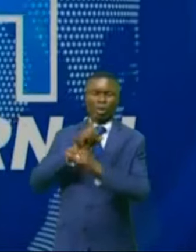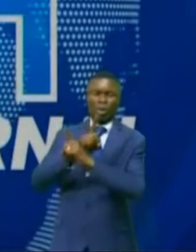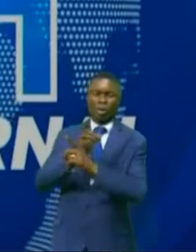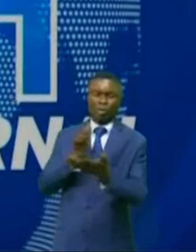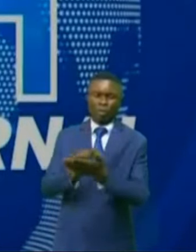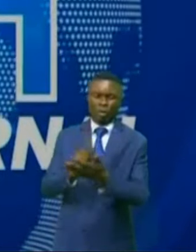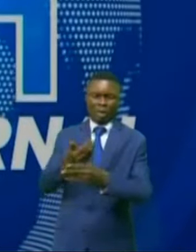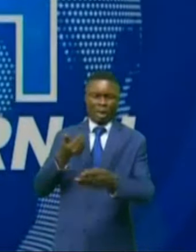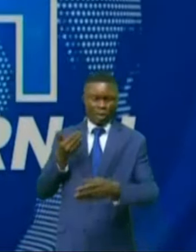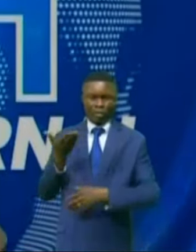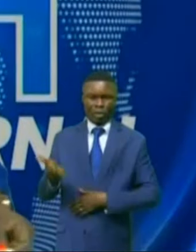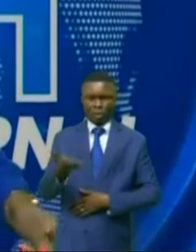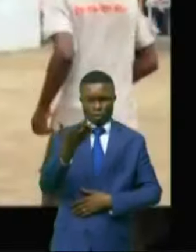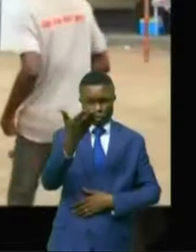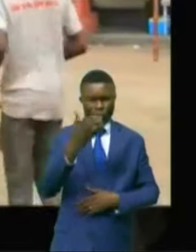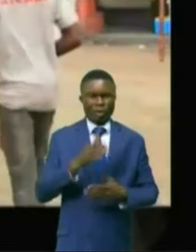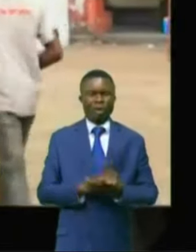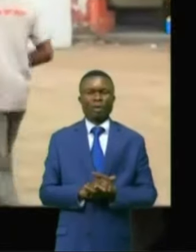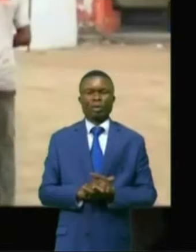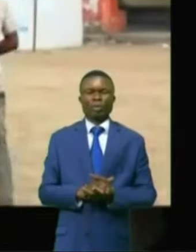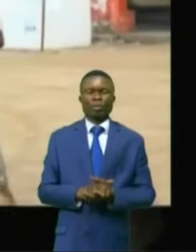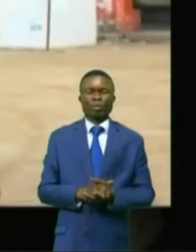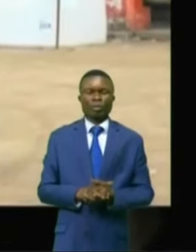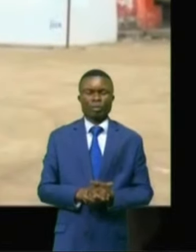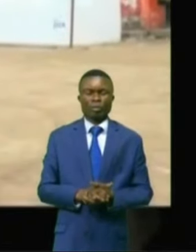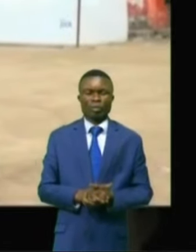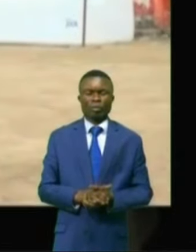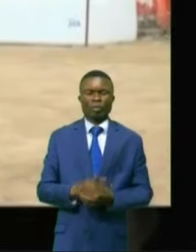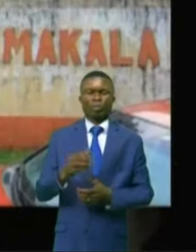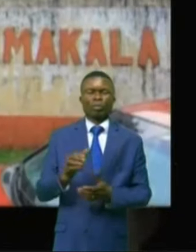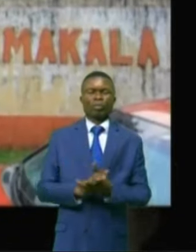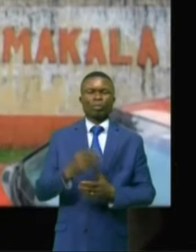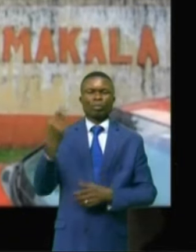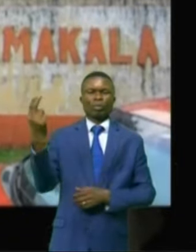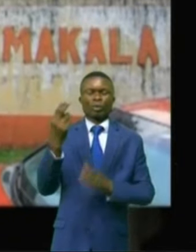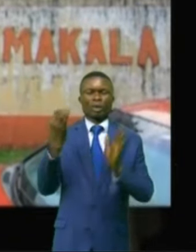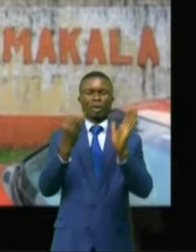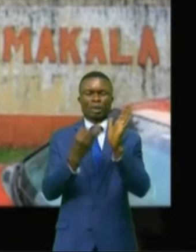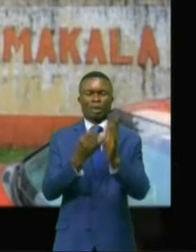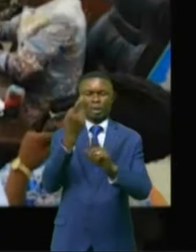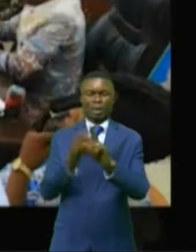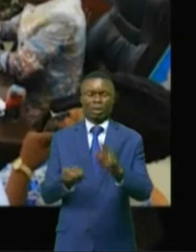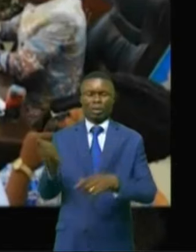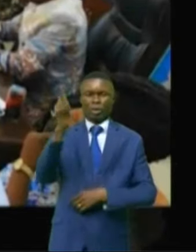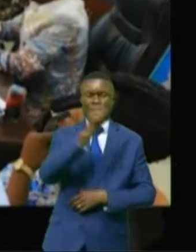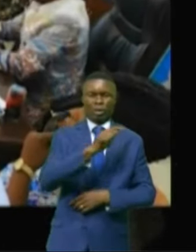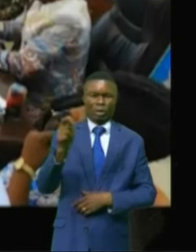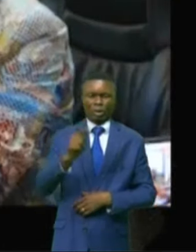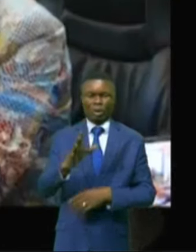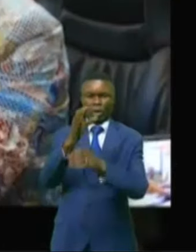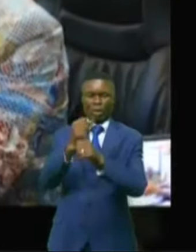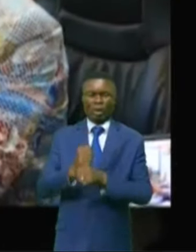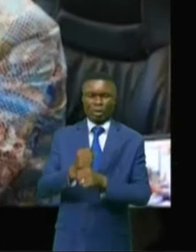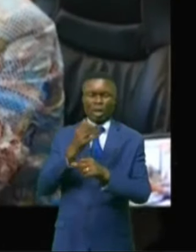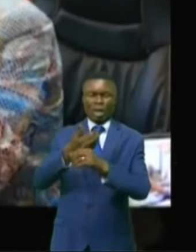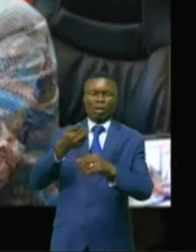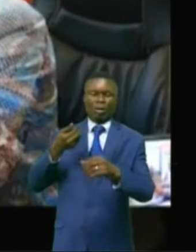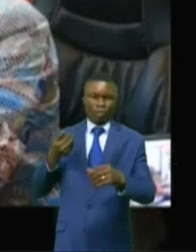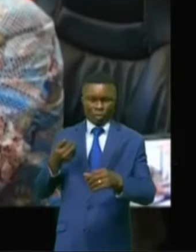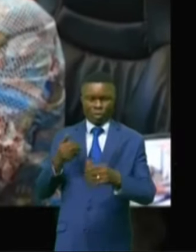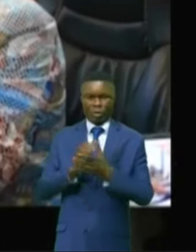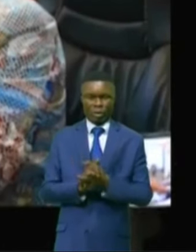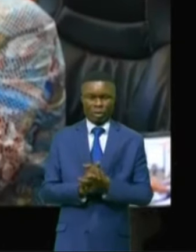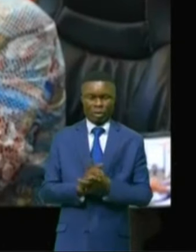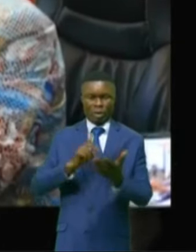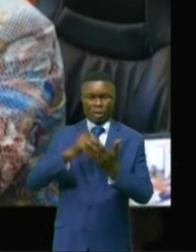Sakala. Ce 25 avril, la communauté africaine célèbre la journée de la détention préventive. Dans le